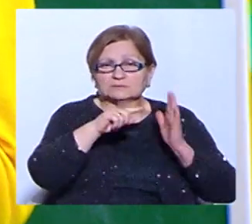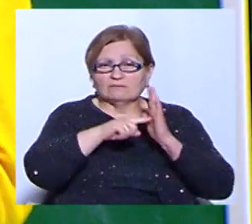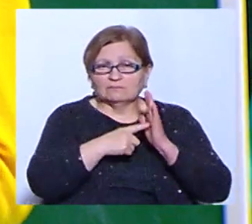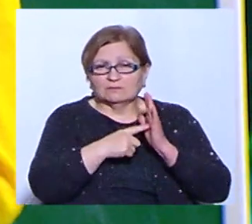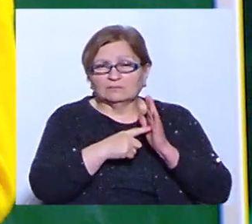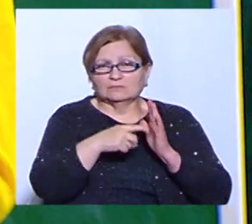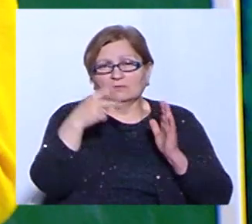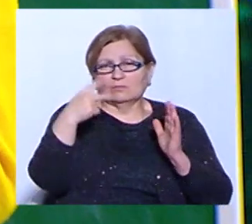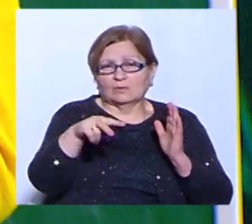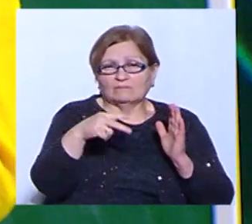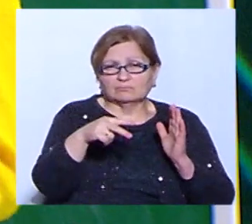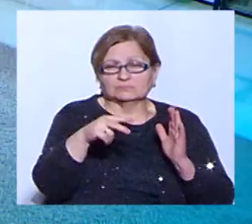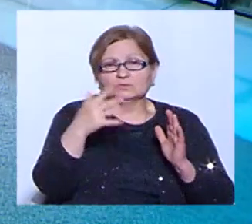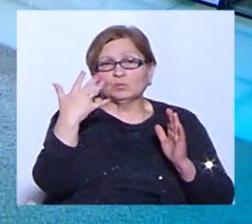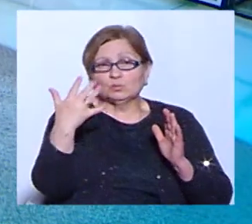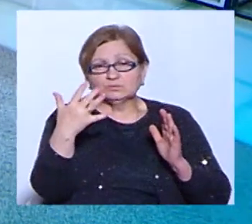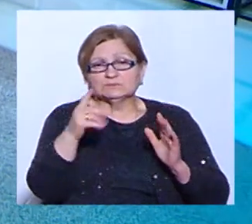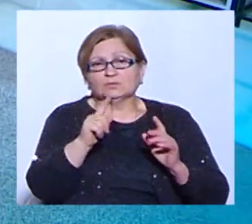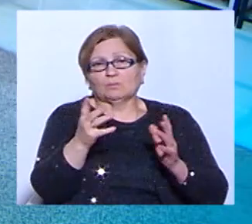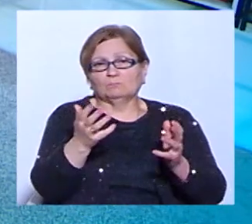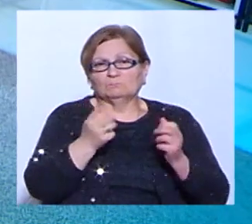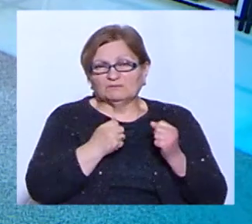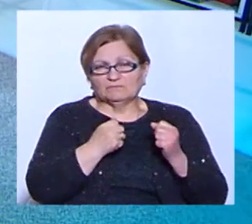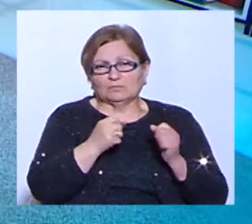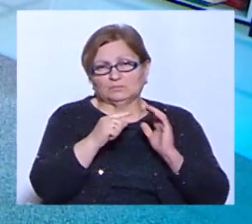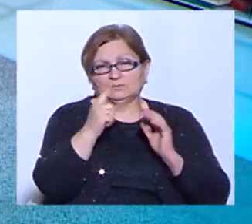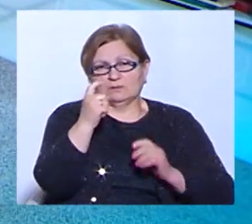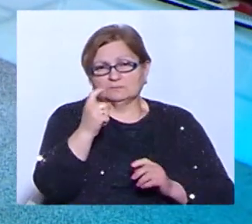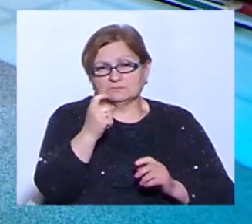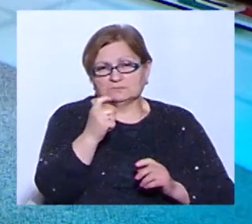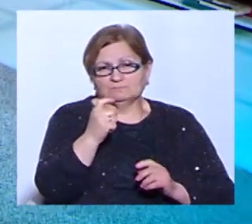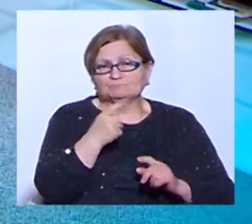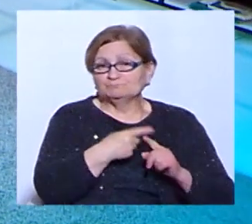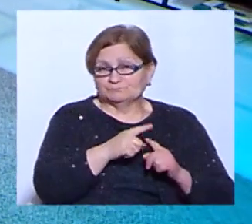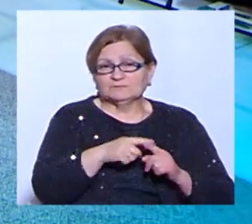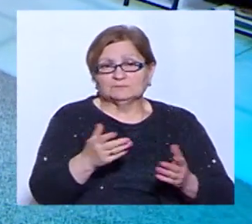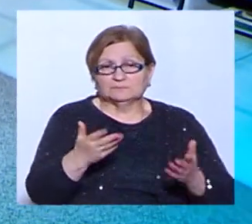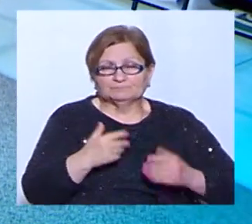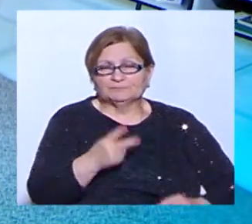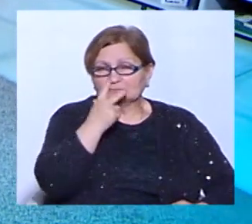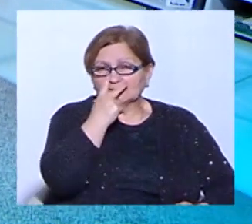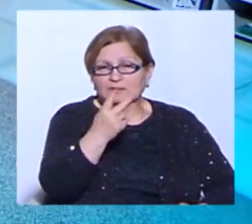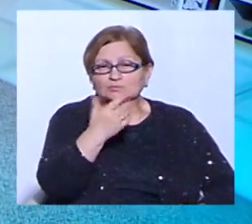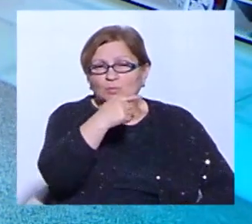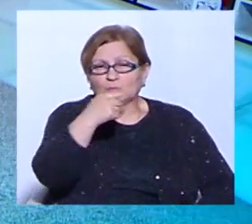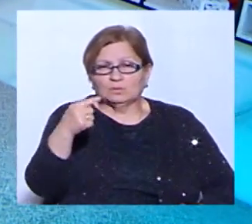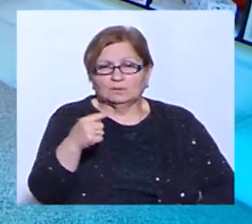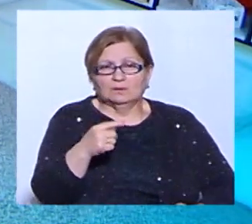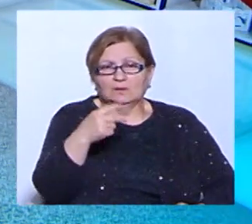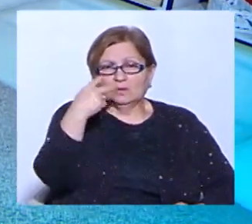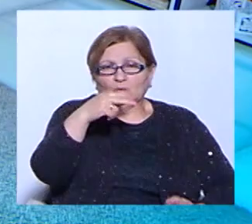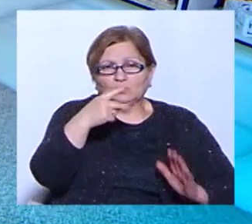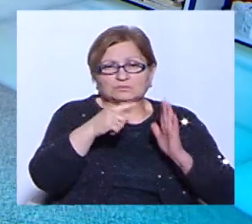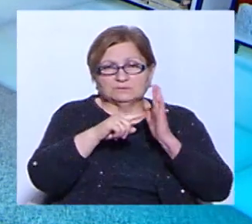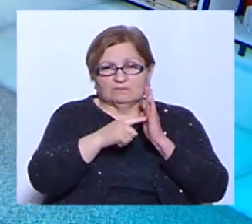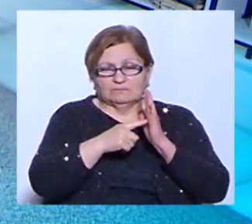მართალია, 20 უნდა გავამრავლოთ 5-ზე რომ მივიღოთ 100. ესე იგი გამოვა ესეთი. 20